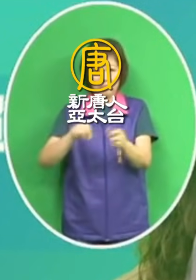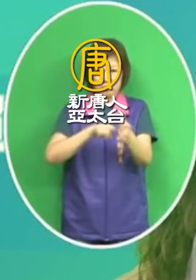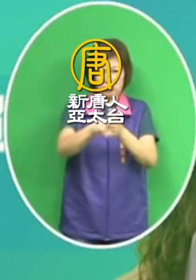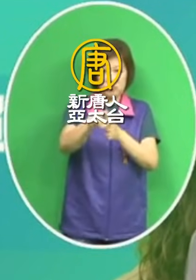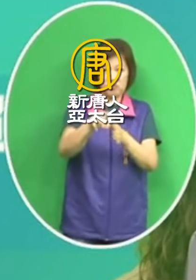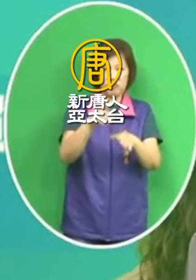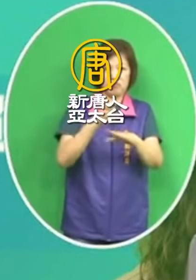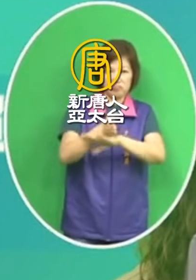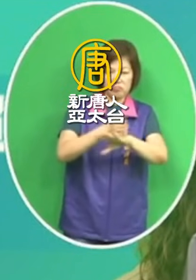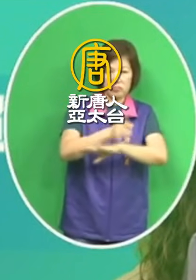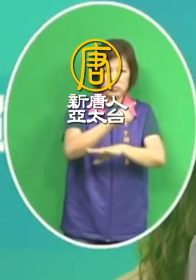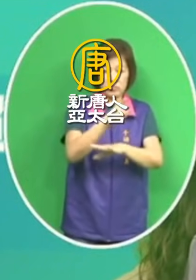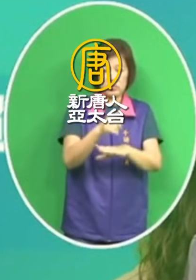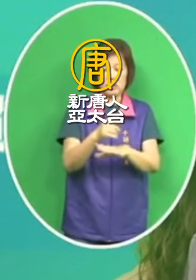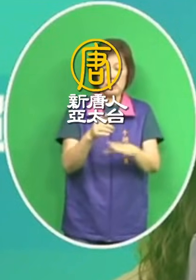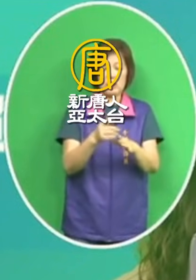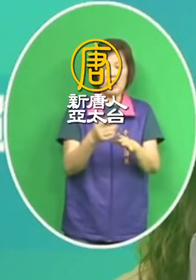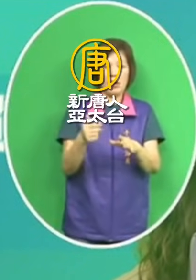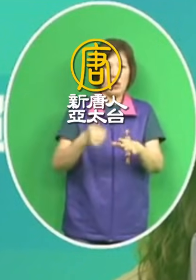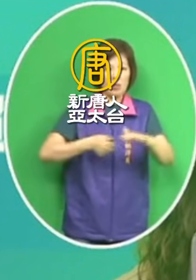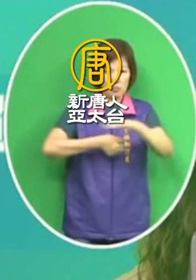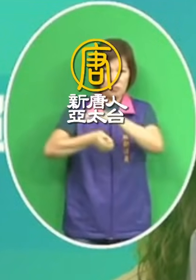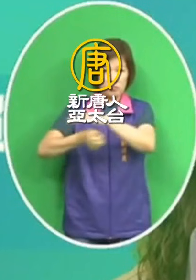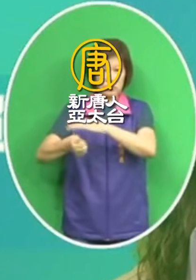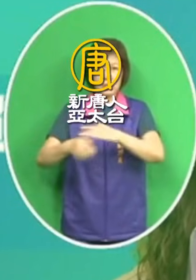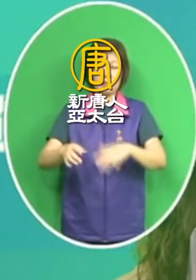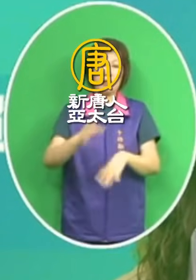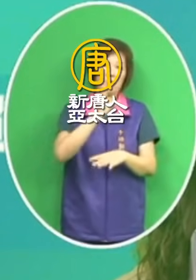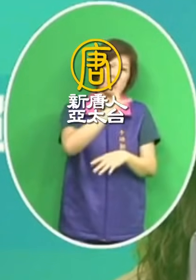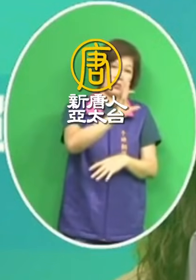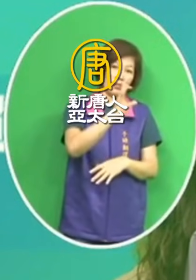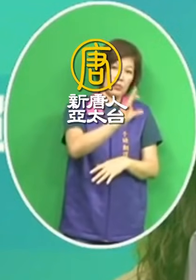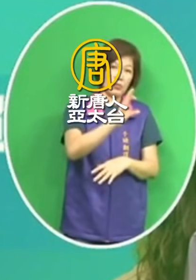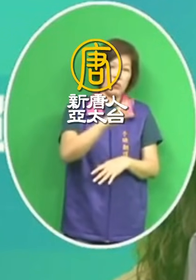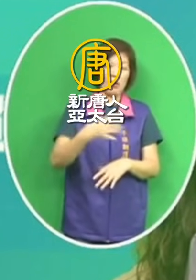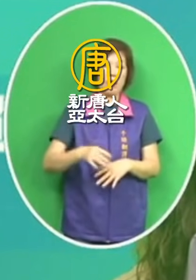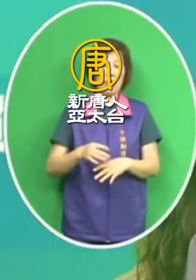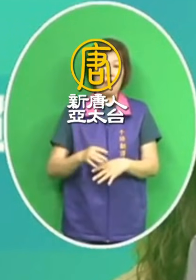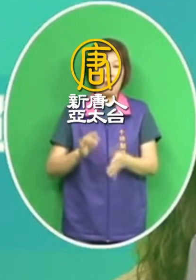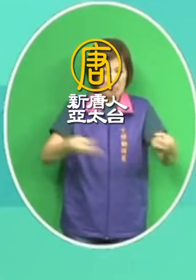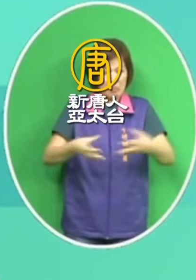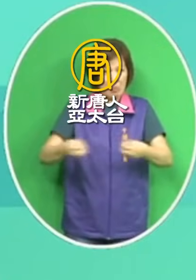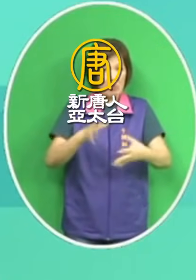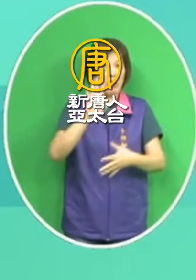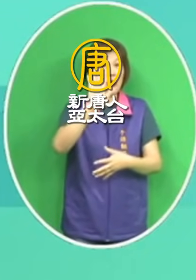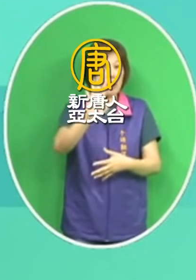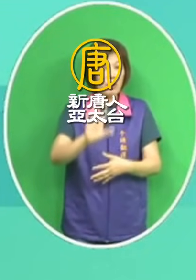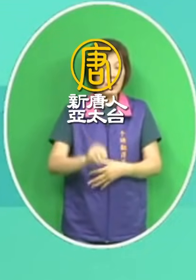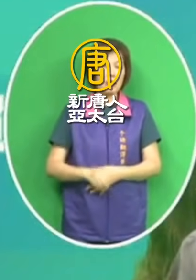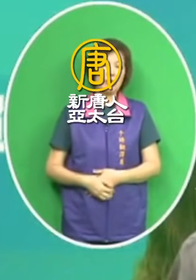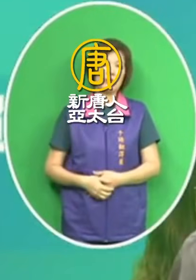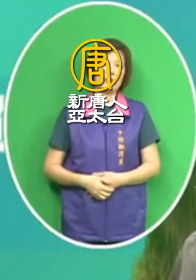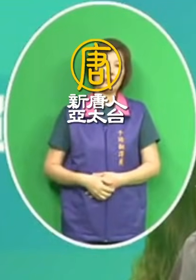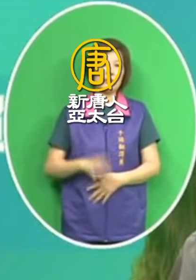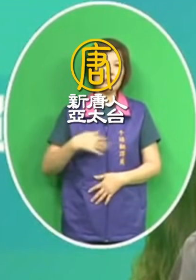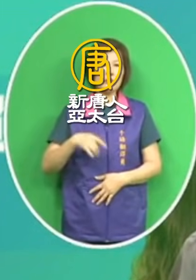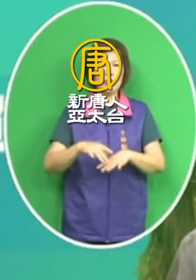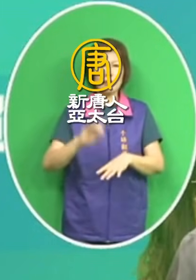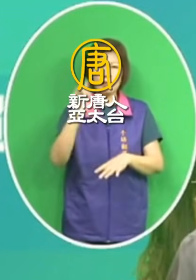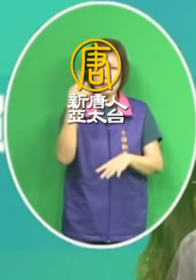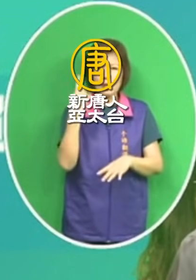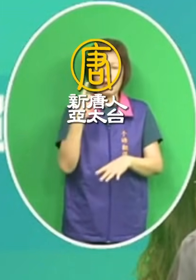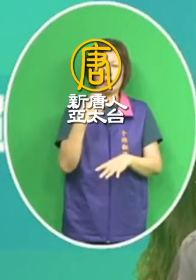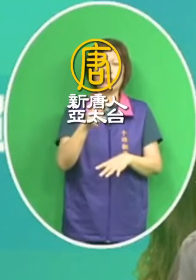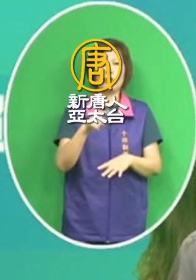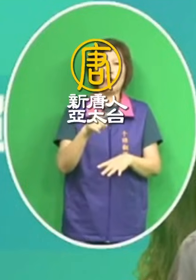外，里面的共同检点厕所，包括药局都有领药，就是我们都不排除任何的可能，